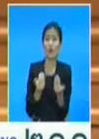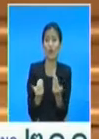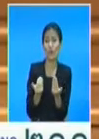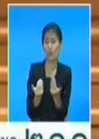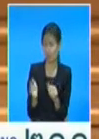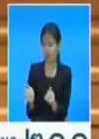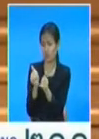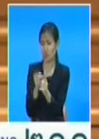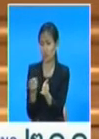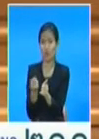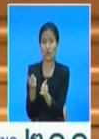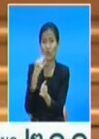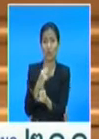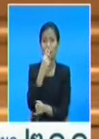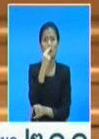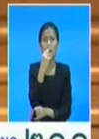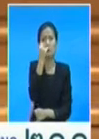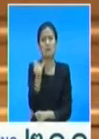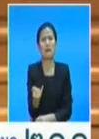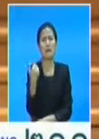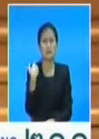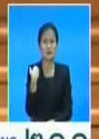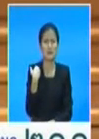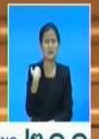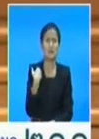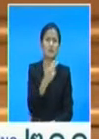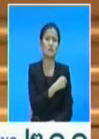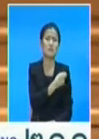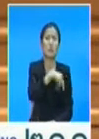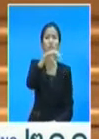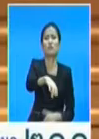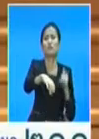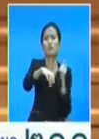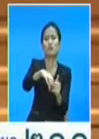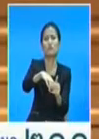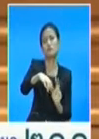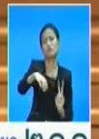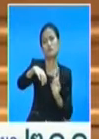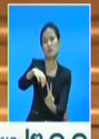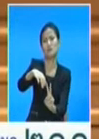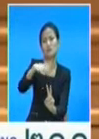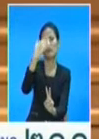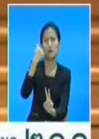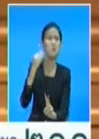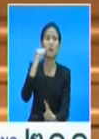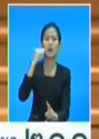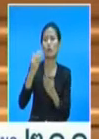นไปโรงพยาบาลหมอขี้เกียจเรียกชื่อครับบอกตระกูลนิมโนเข้ามาพร้อมกันเลยเป็นภูมิแพ้ทั้งบ้าน